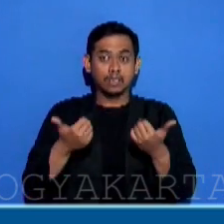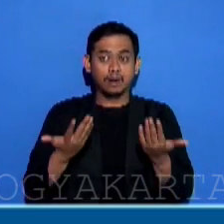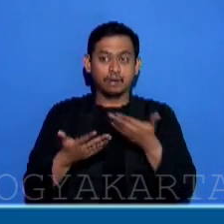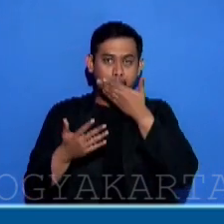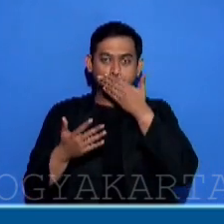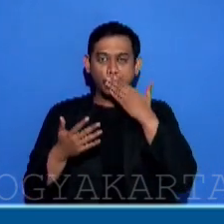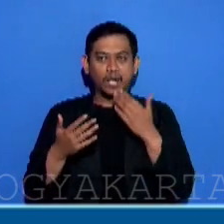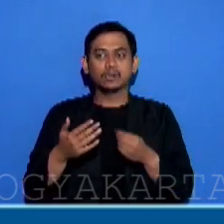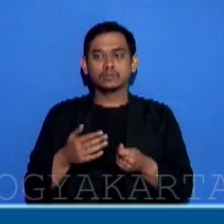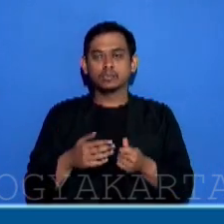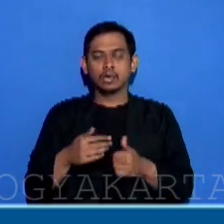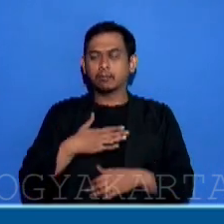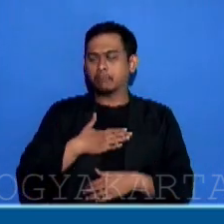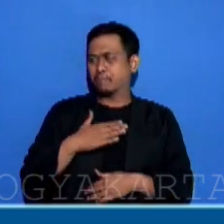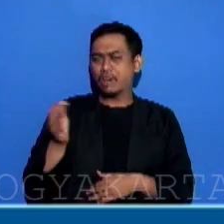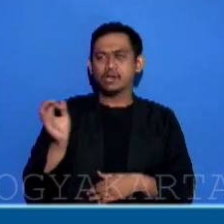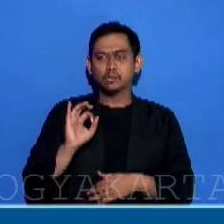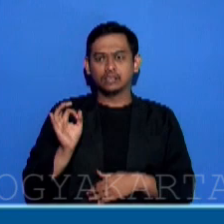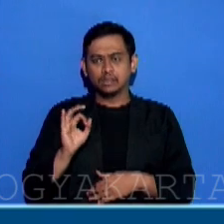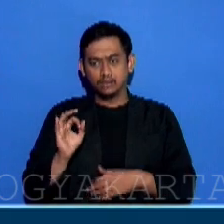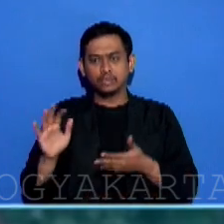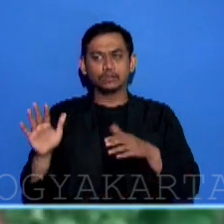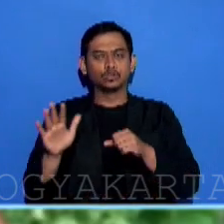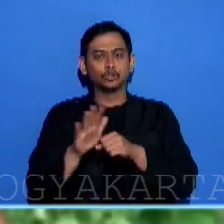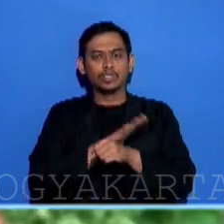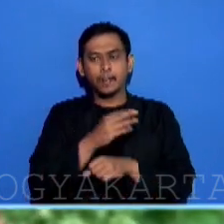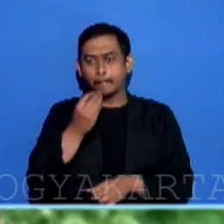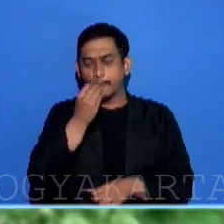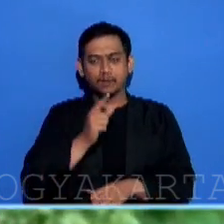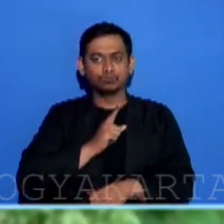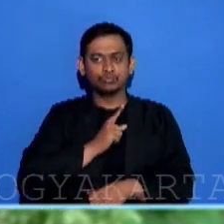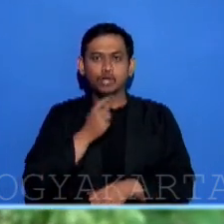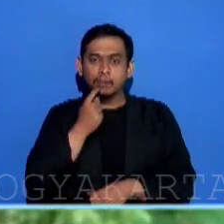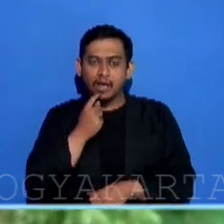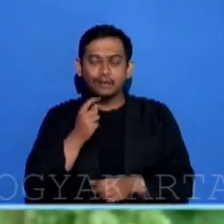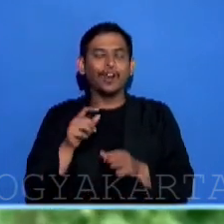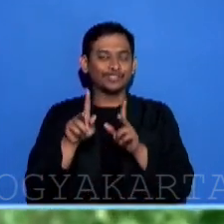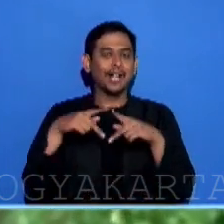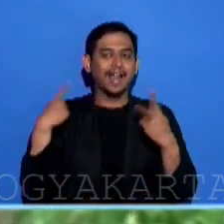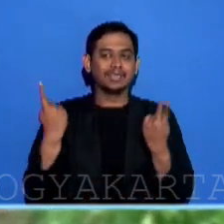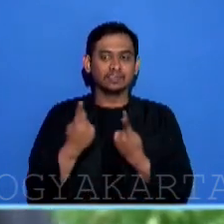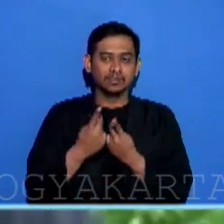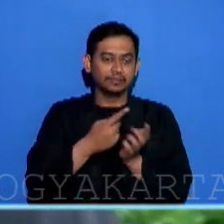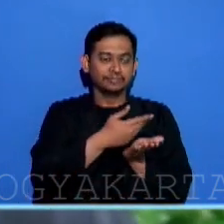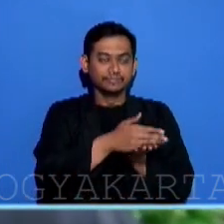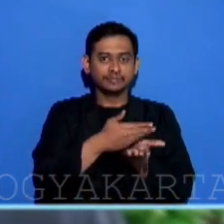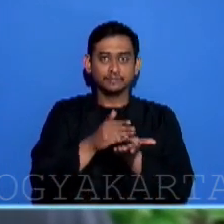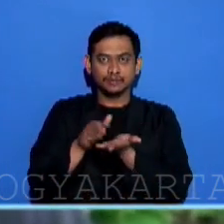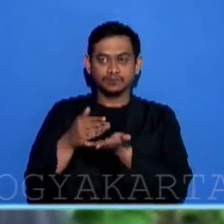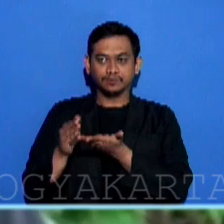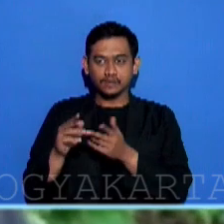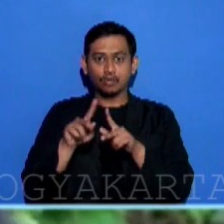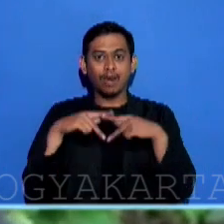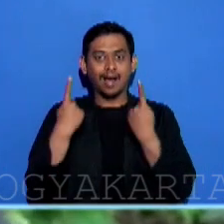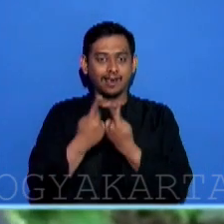Karang sing cekap Kula ng konsumsi keluargo mawon kalih sederek-sederek wten rencang sing pas